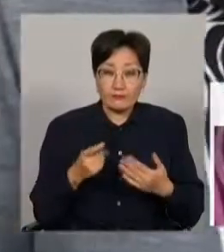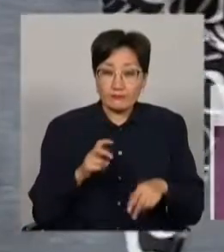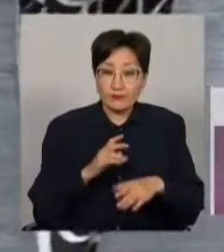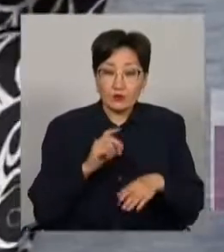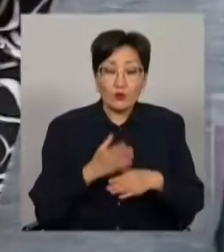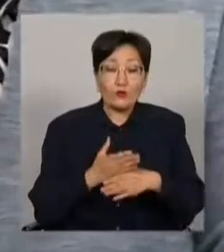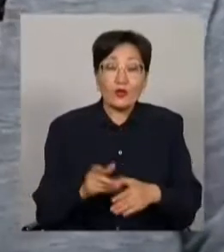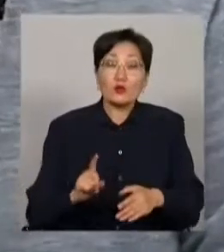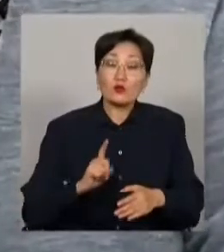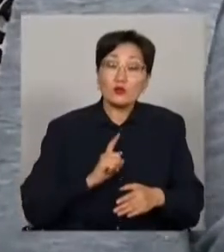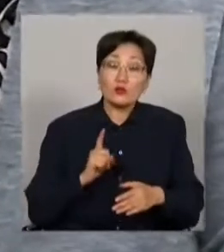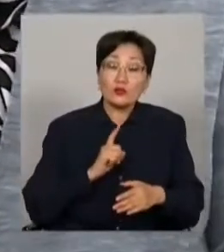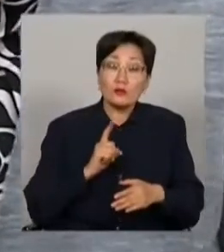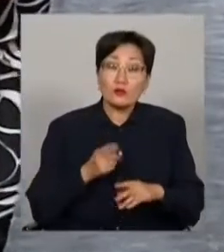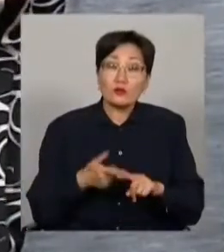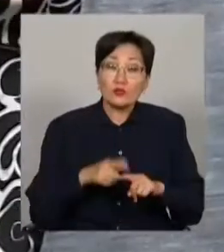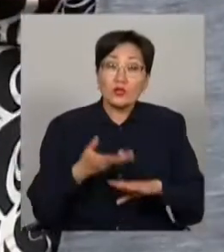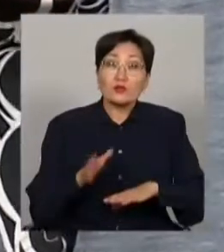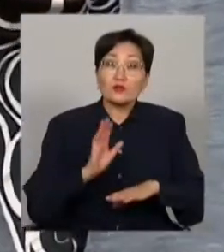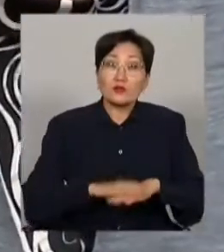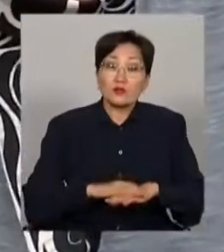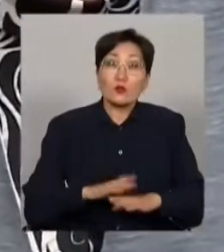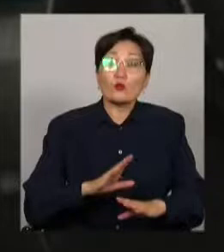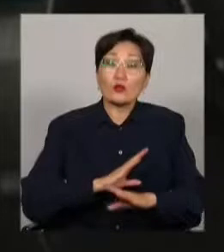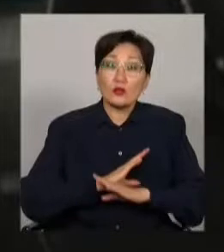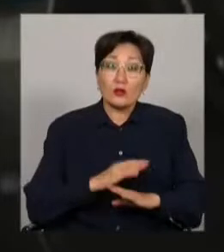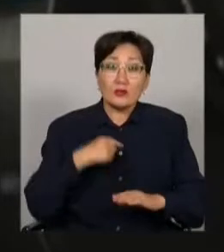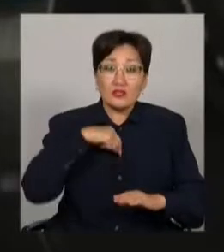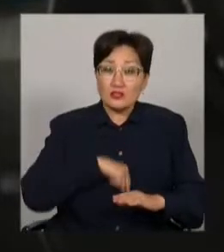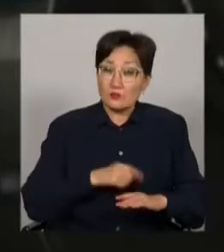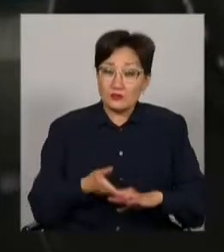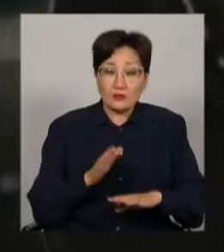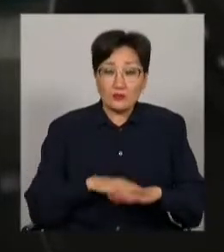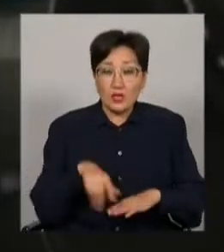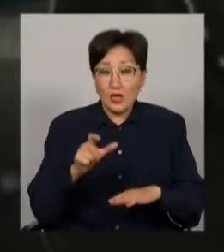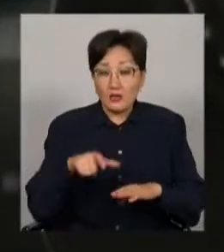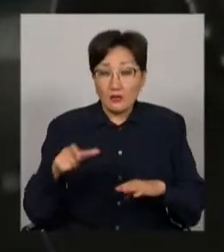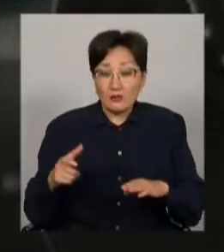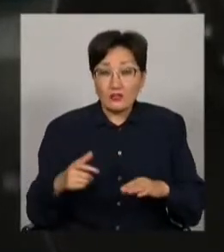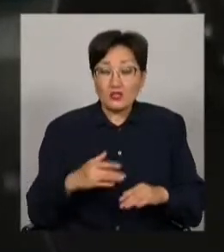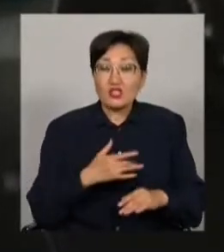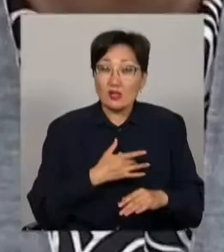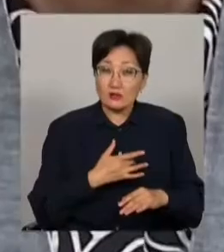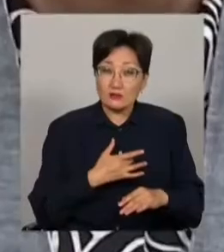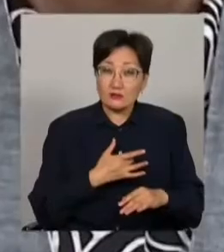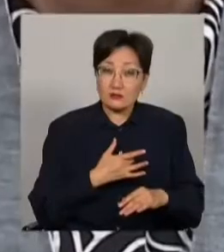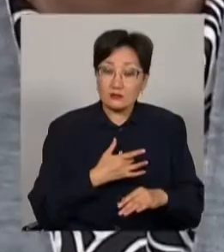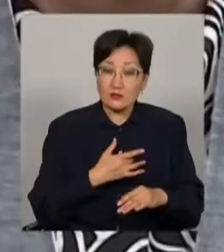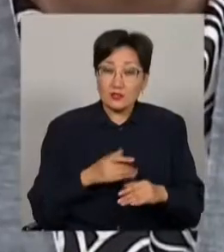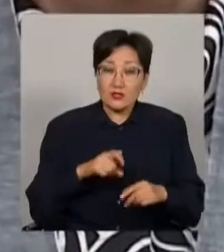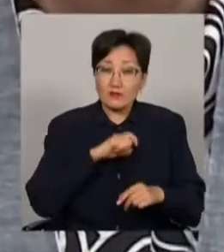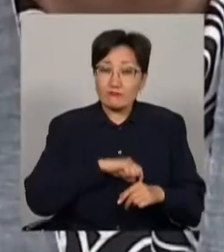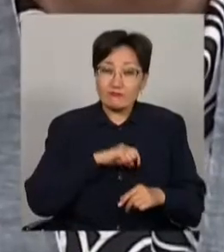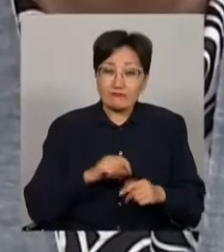сондай қиындықпен өмірден қозғанына менің ішім қанжылап тұр. Адам баласының жаны